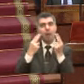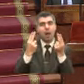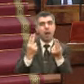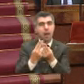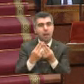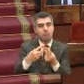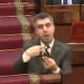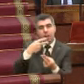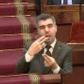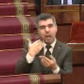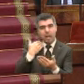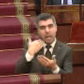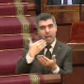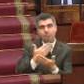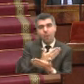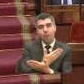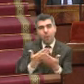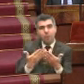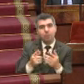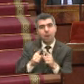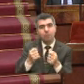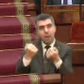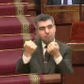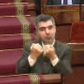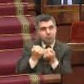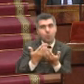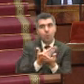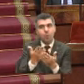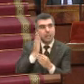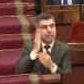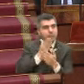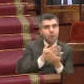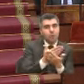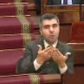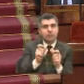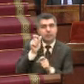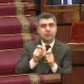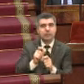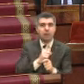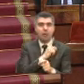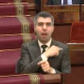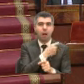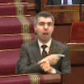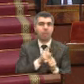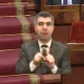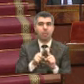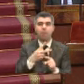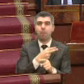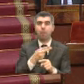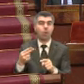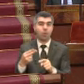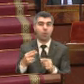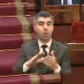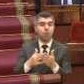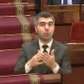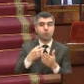معنوي إلى عنف مادي يتجلى في الاعتداء على الممتلكات الخاصة والعامة وعلى الأرواح، حيث خلف ضحايا كثر في مشاهد مأساوية هزت رأي